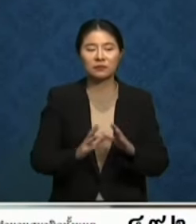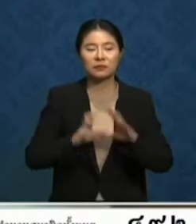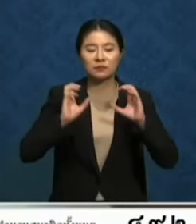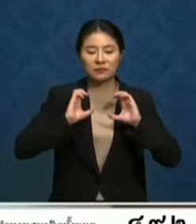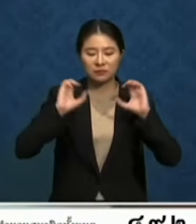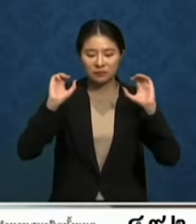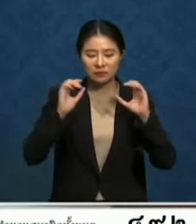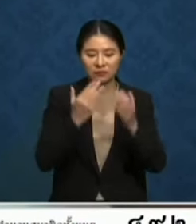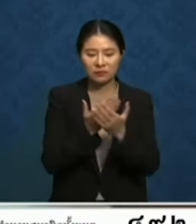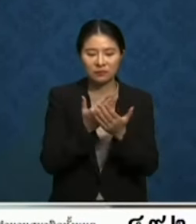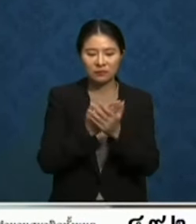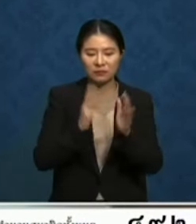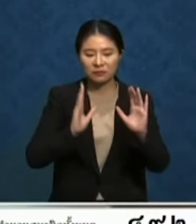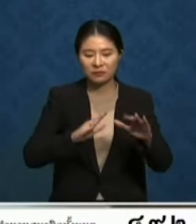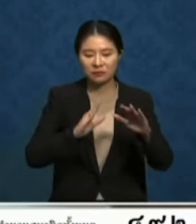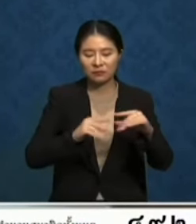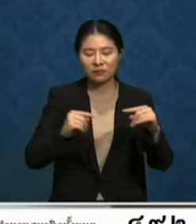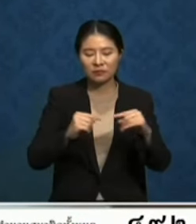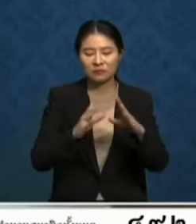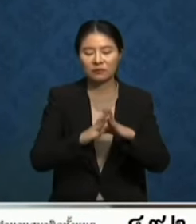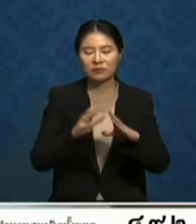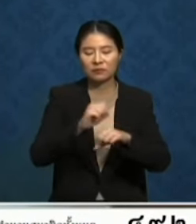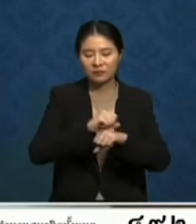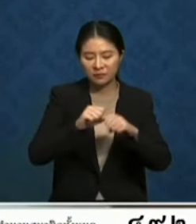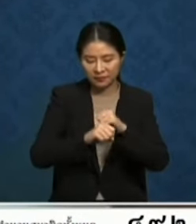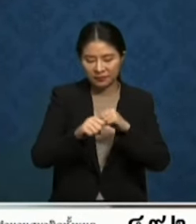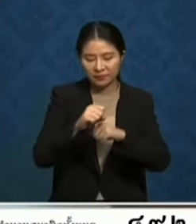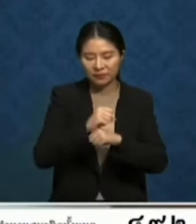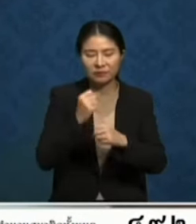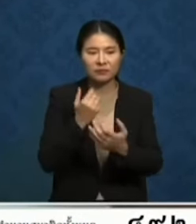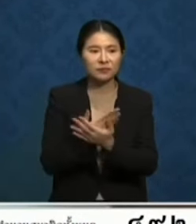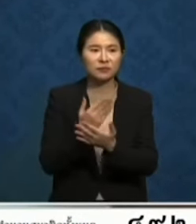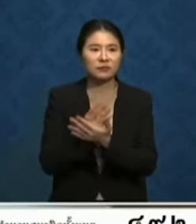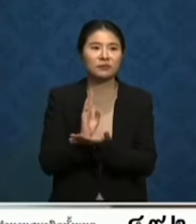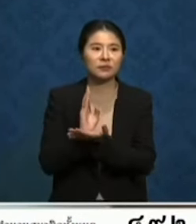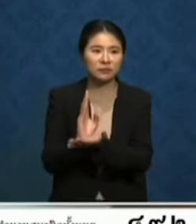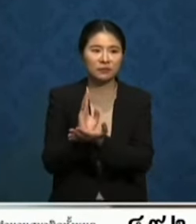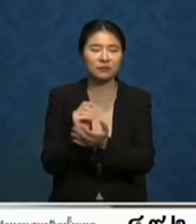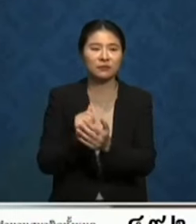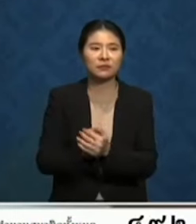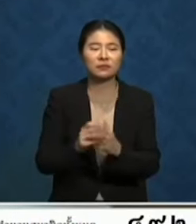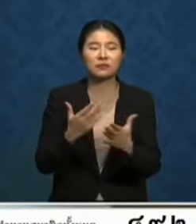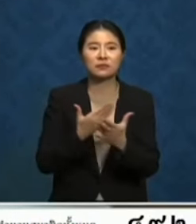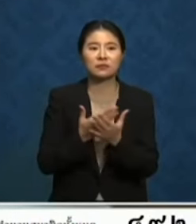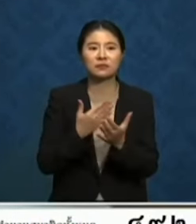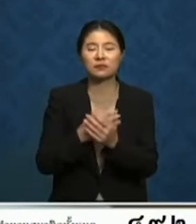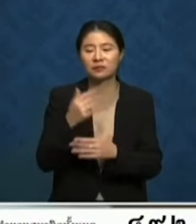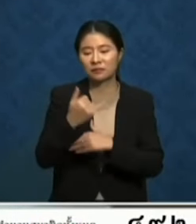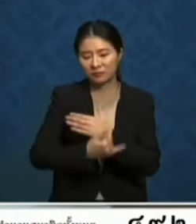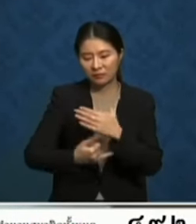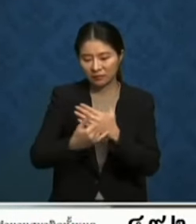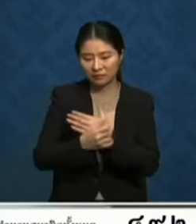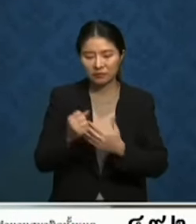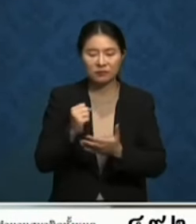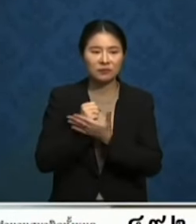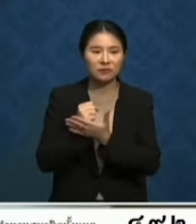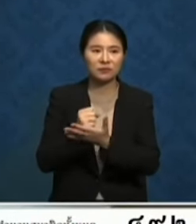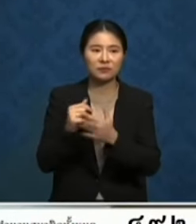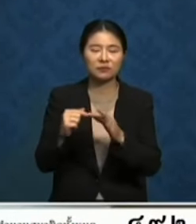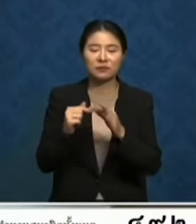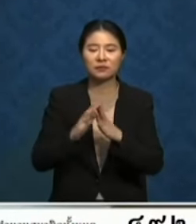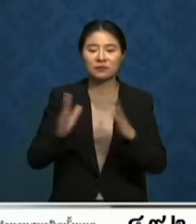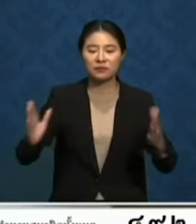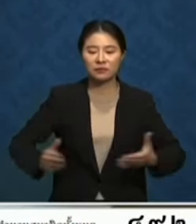เงินขายบินเงินบูรณะทรัพย์สินเงินบริจาคเงินช่วยเหลือจากต่างประเทศเงินบำรุงการศึกษ